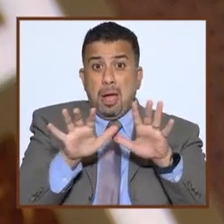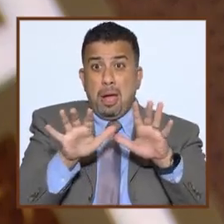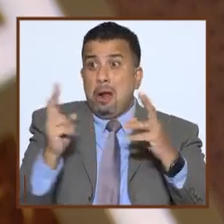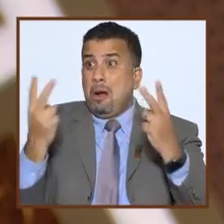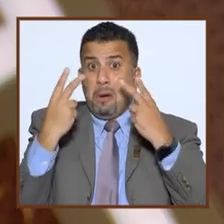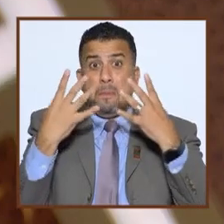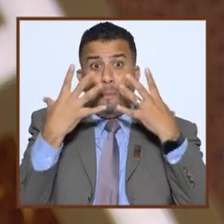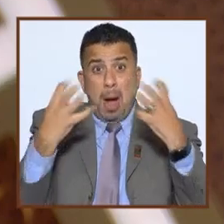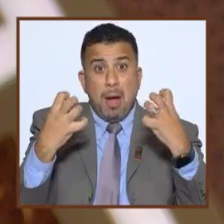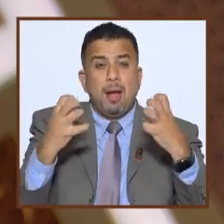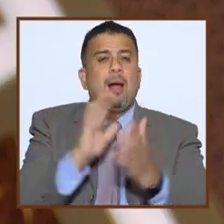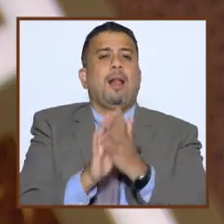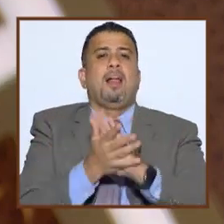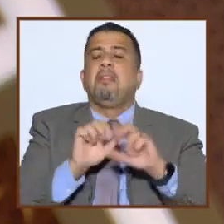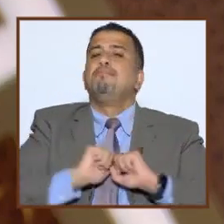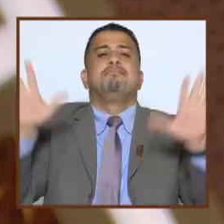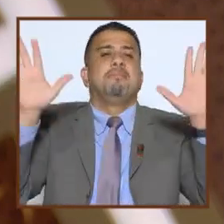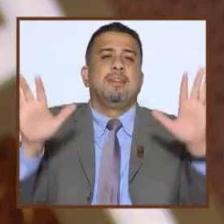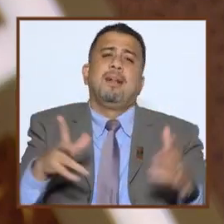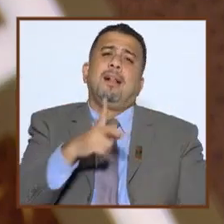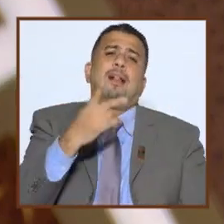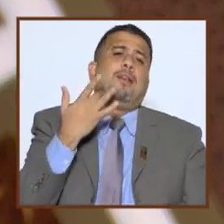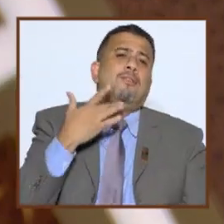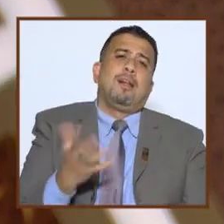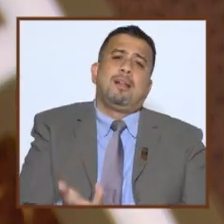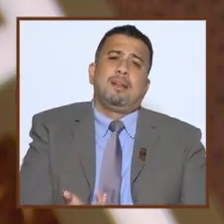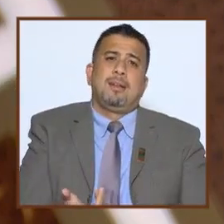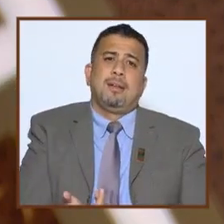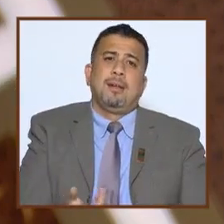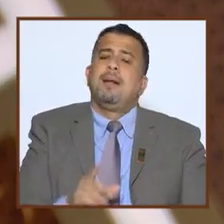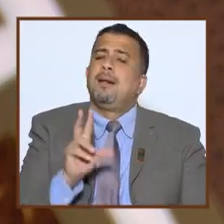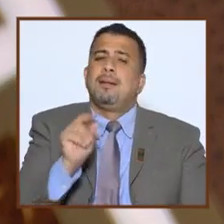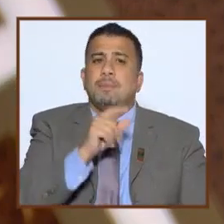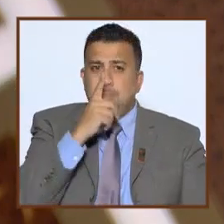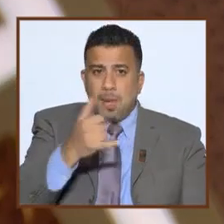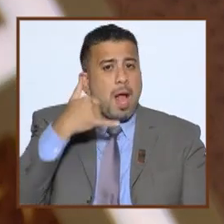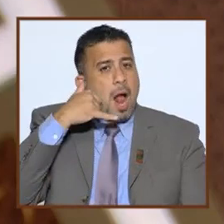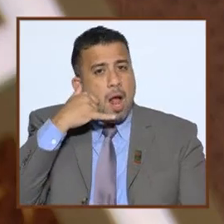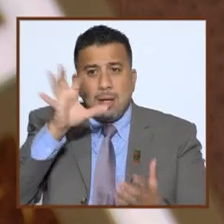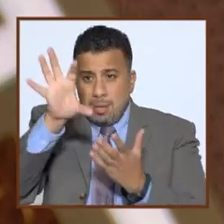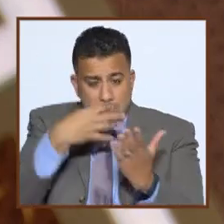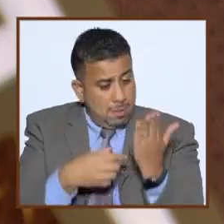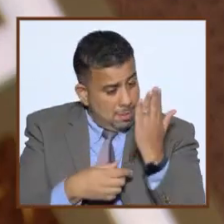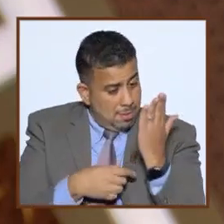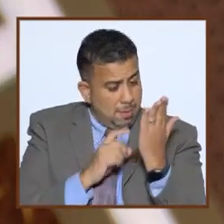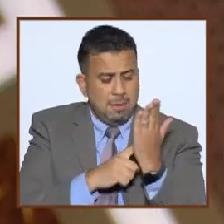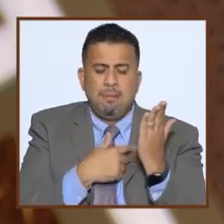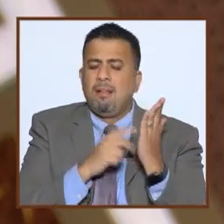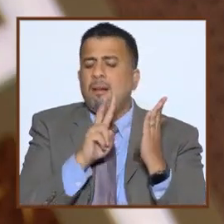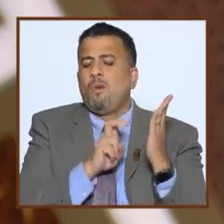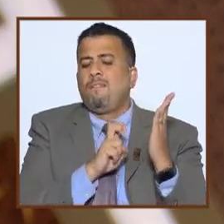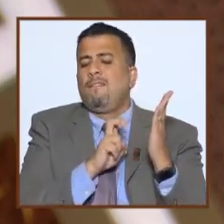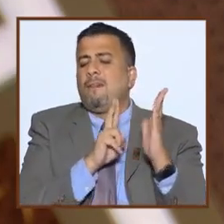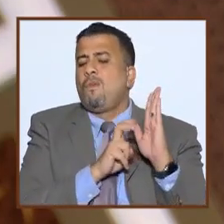هذه مثل الكلمه ما دام انك وضعها عندك ما نشرتها وما نشرتيها